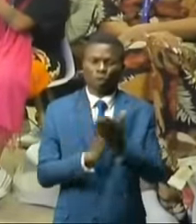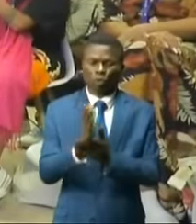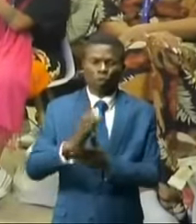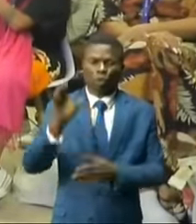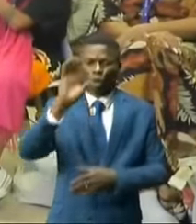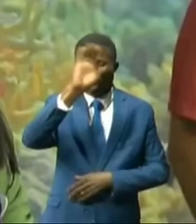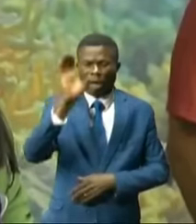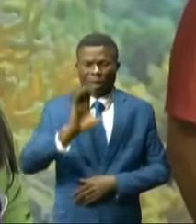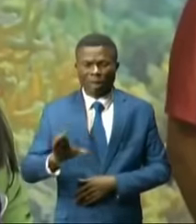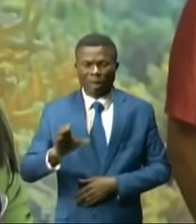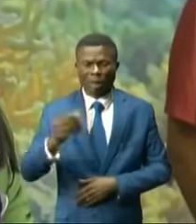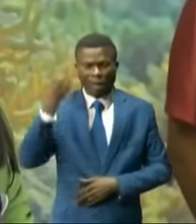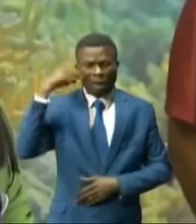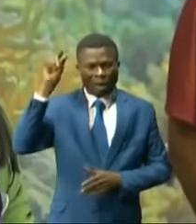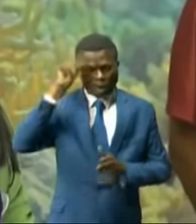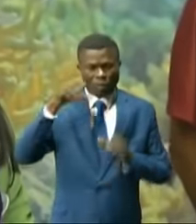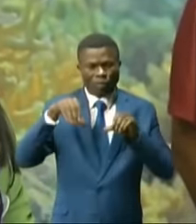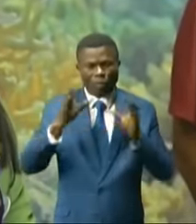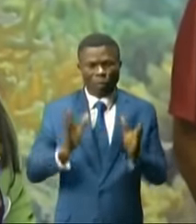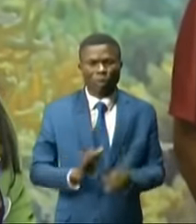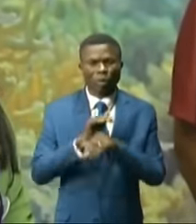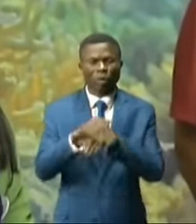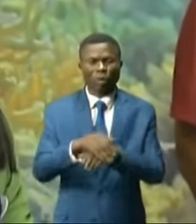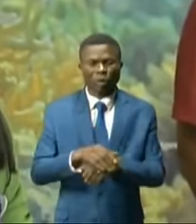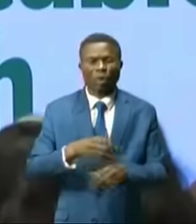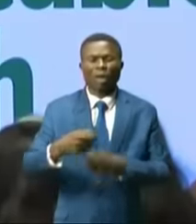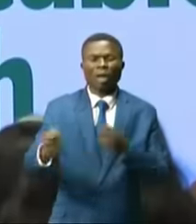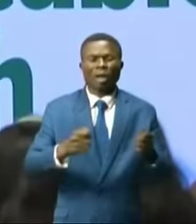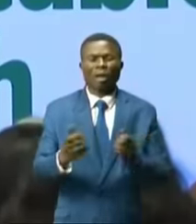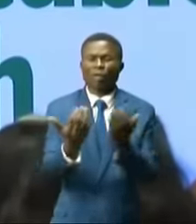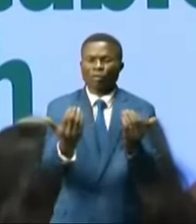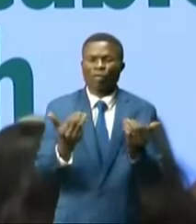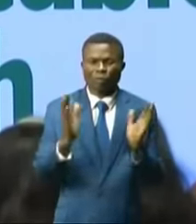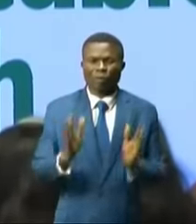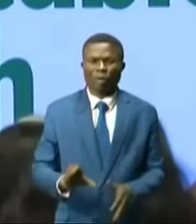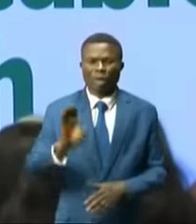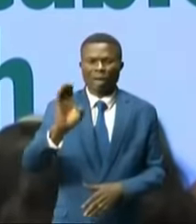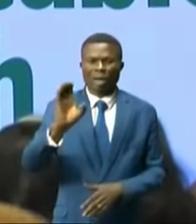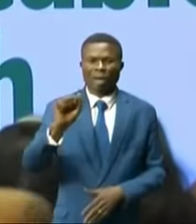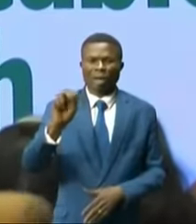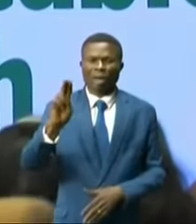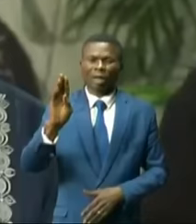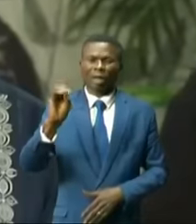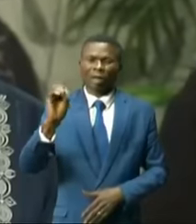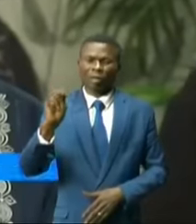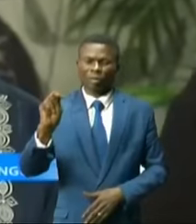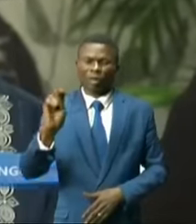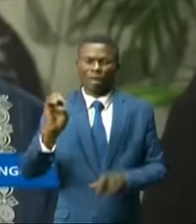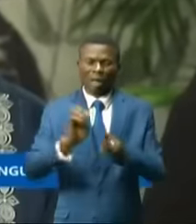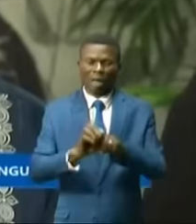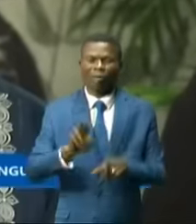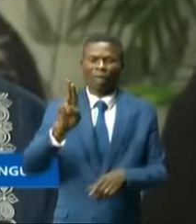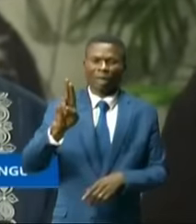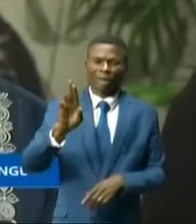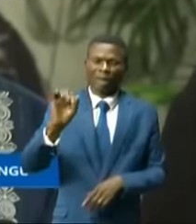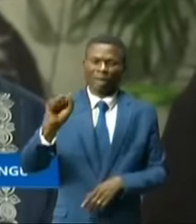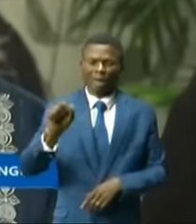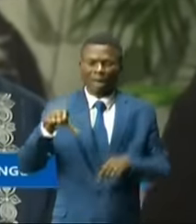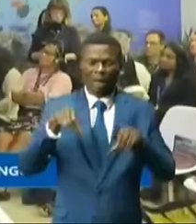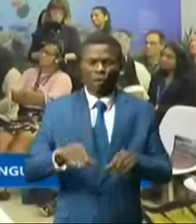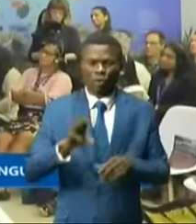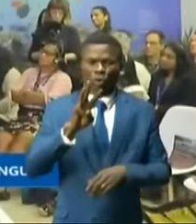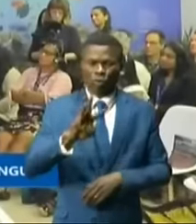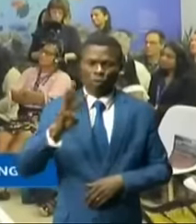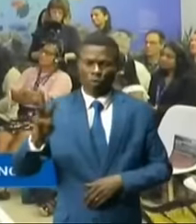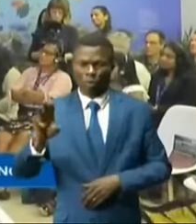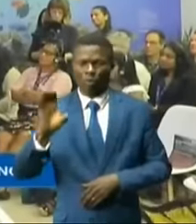Le gouvernement congolais s'est engagé dans un marché volontaire de carbone forestier avec ERA Congo WWC